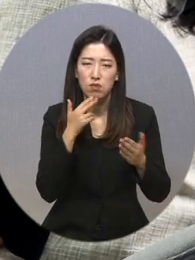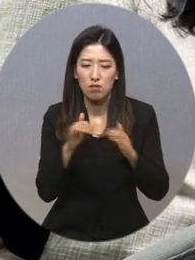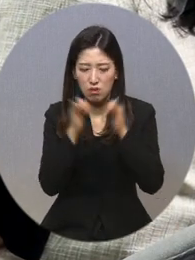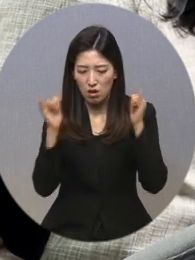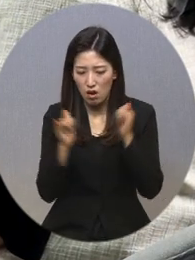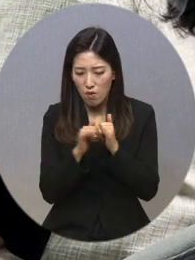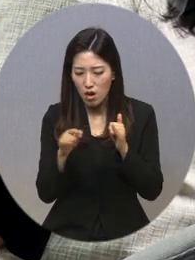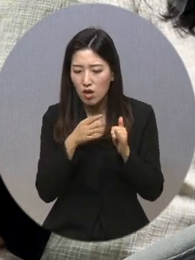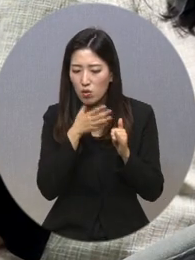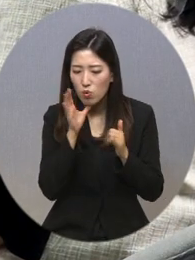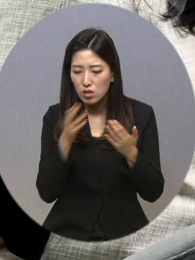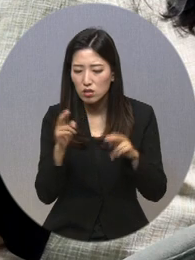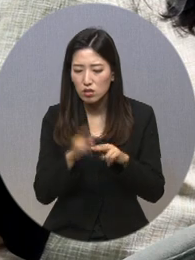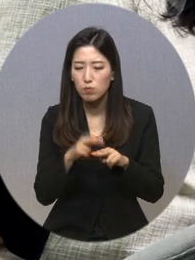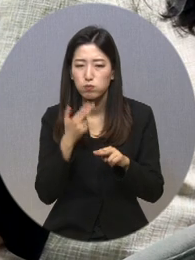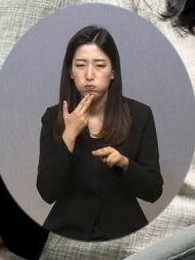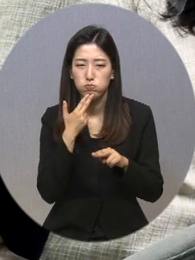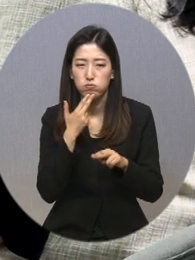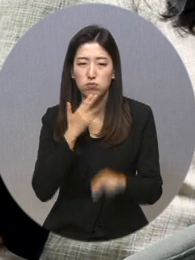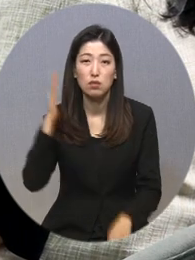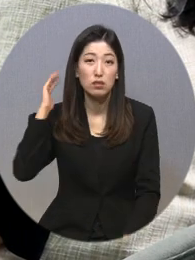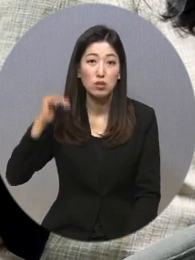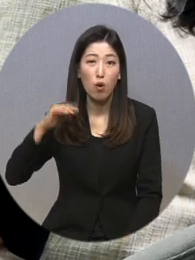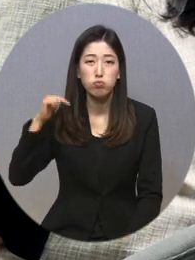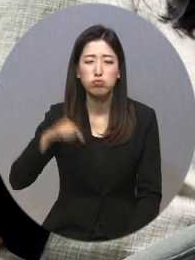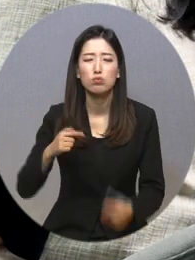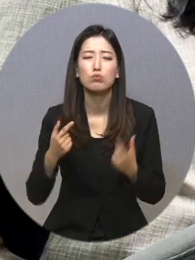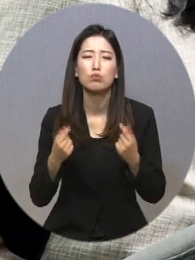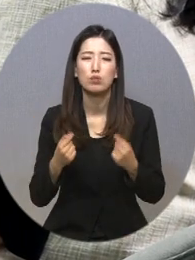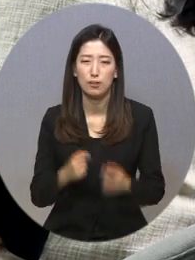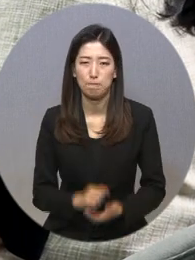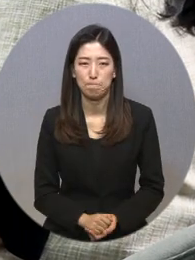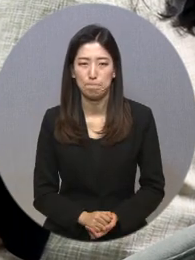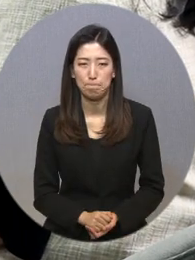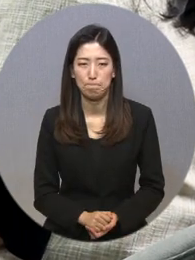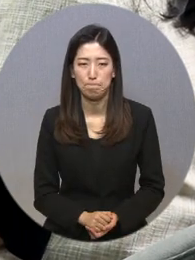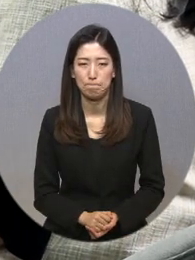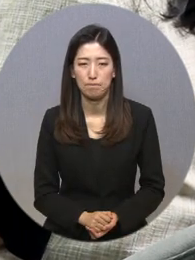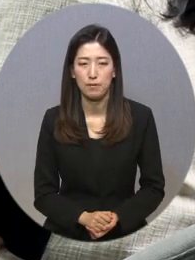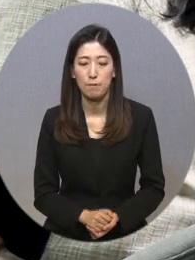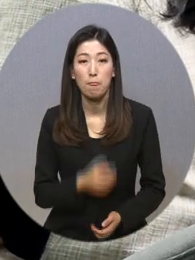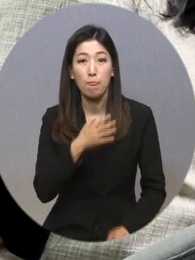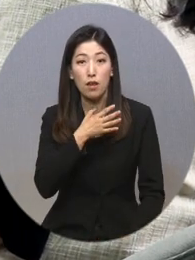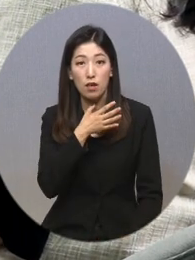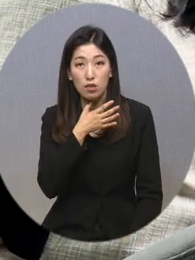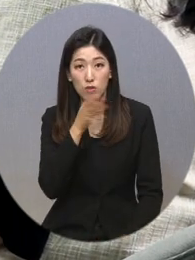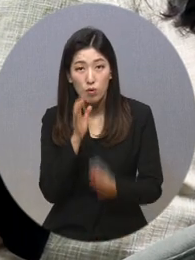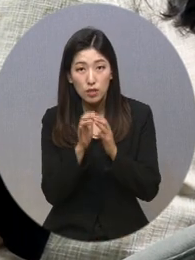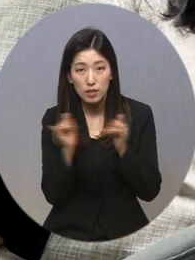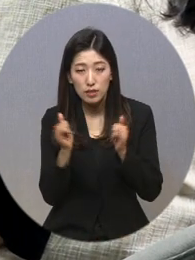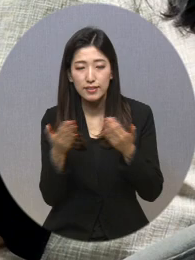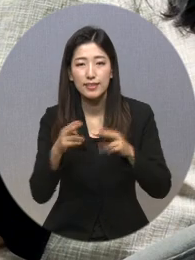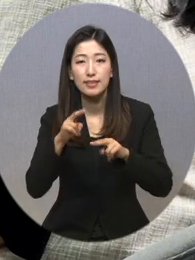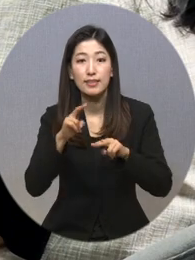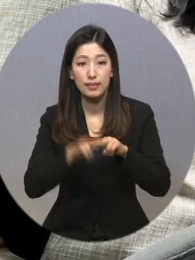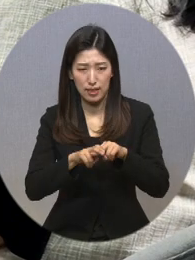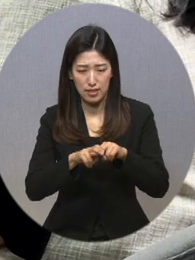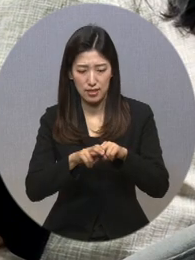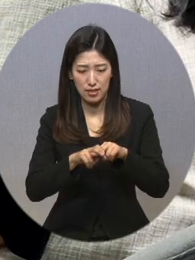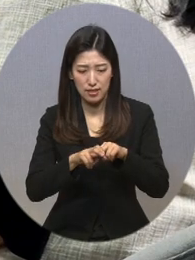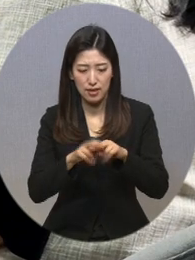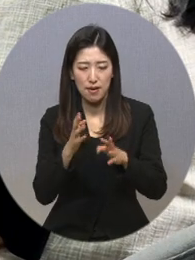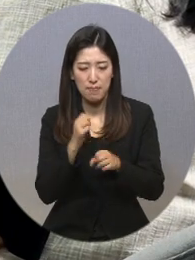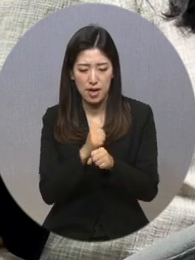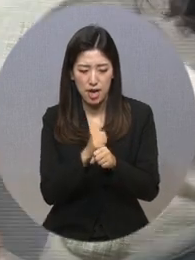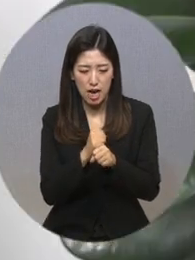않습니다. 의정부 마찬가지입니다. 그 부분 노인들의 일자리를 중심으로 한 복지 문제에